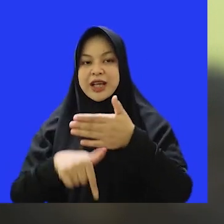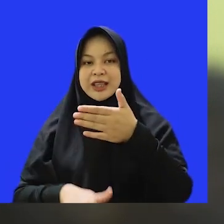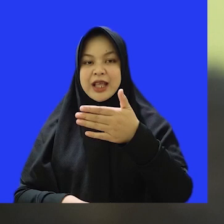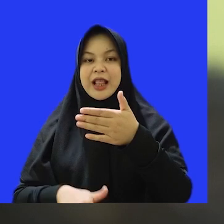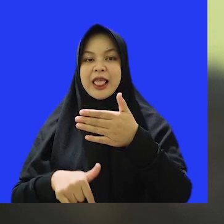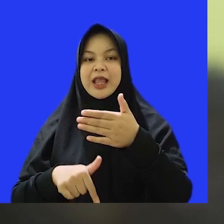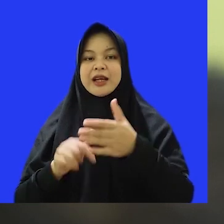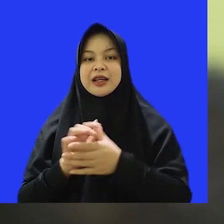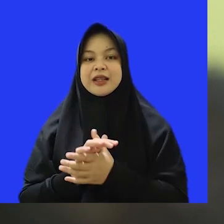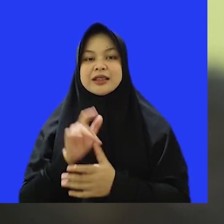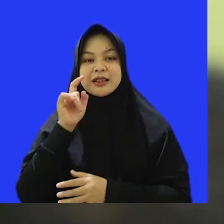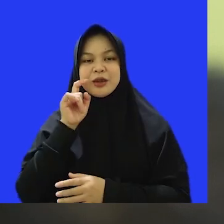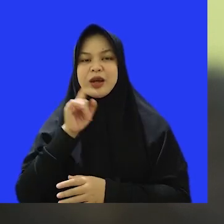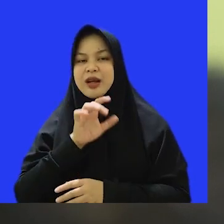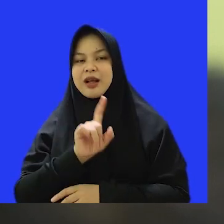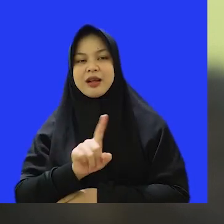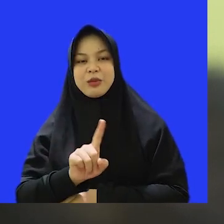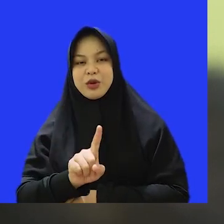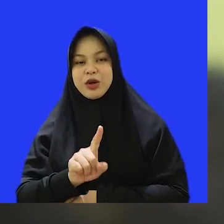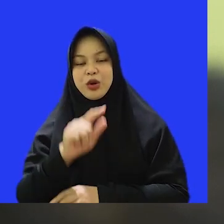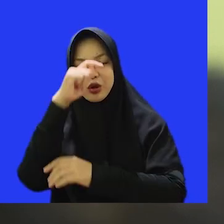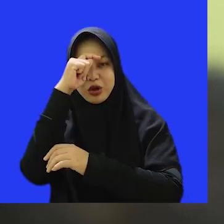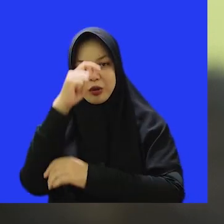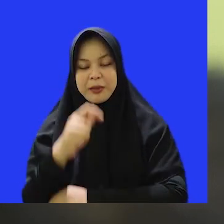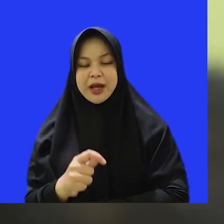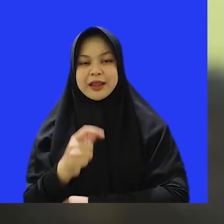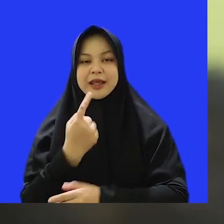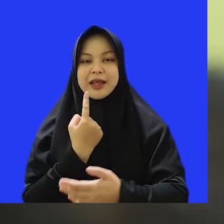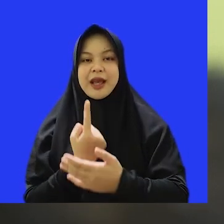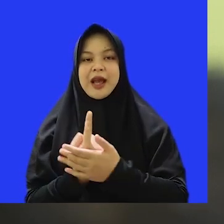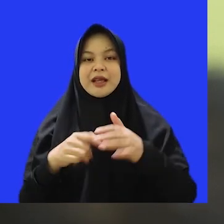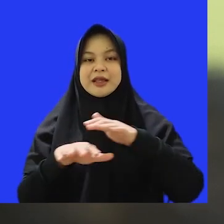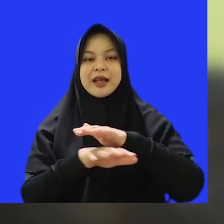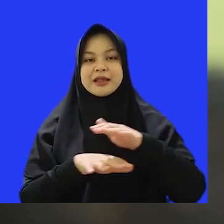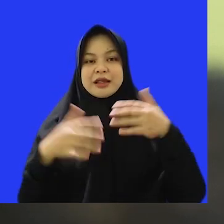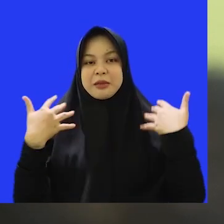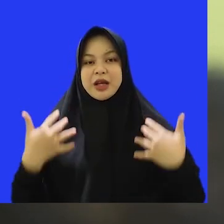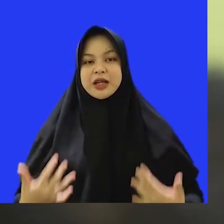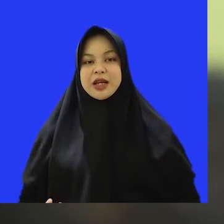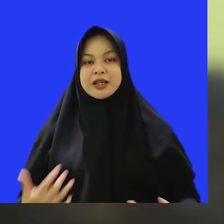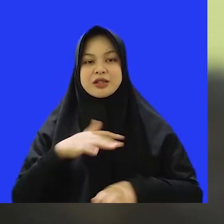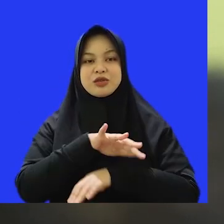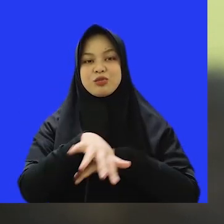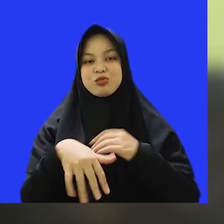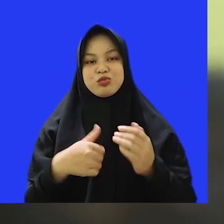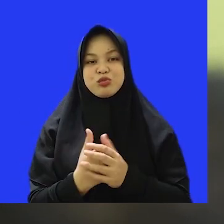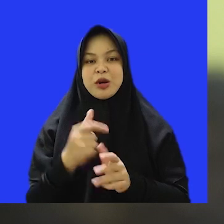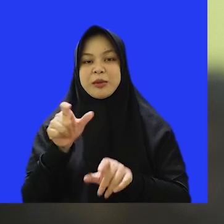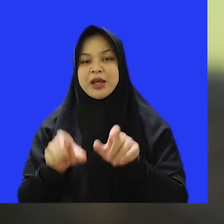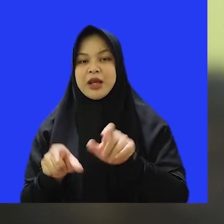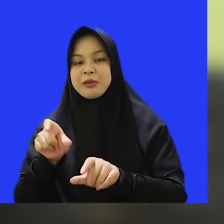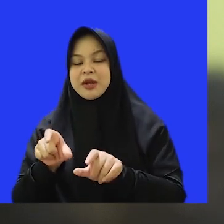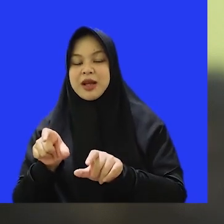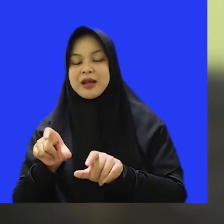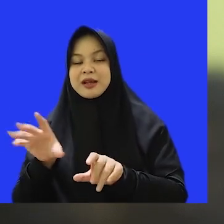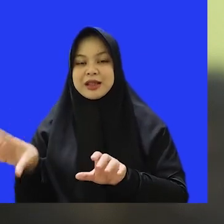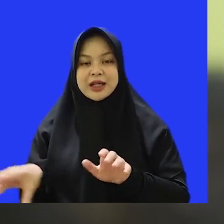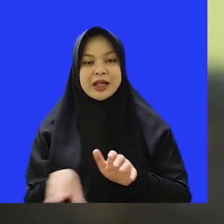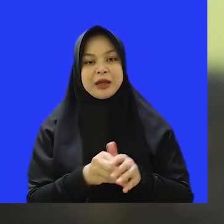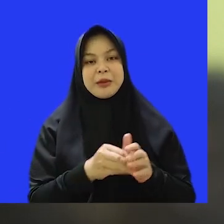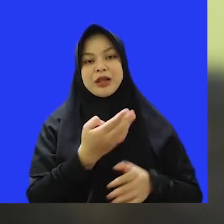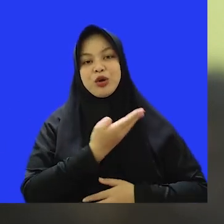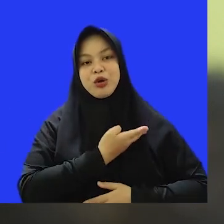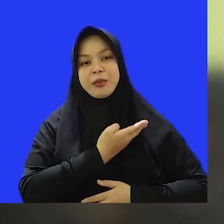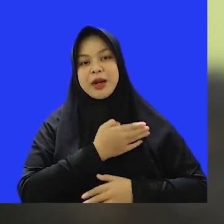detail sensasional. Selalu hormati hak asasi manusia dari semua pihak yang terlibat, baik